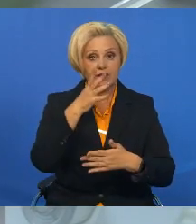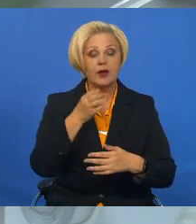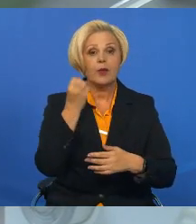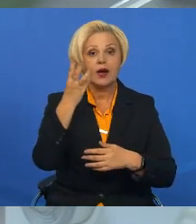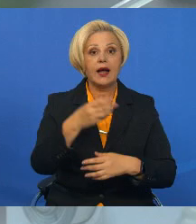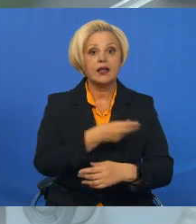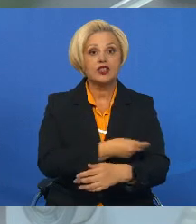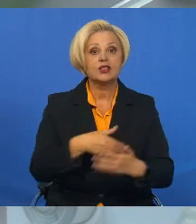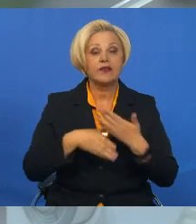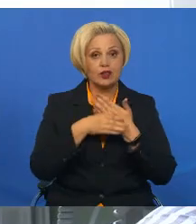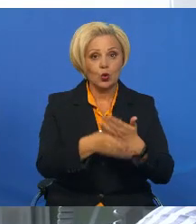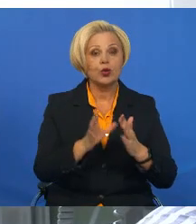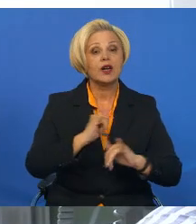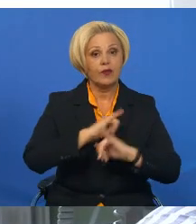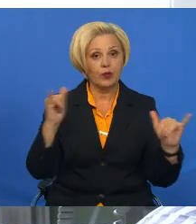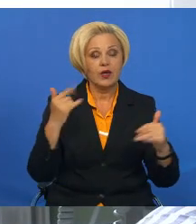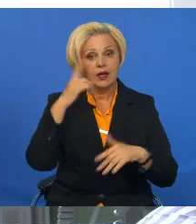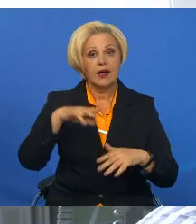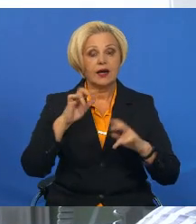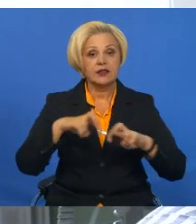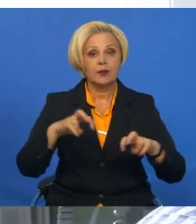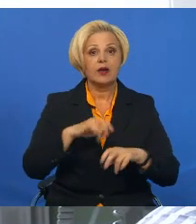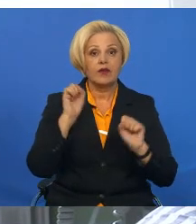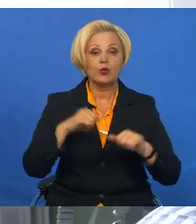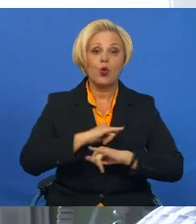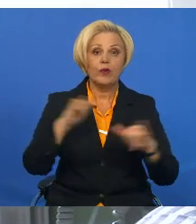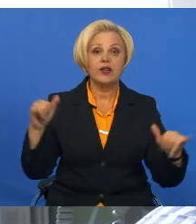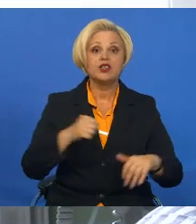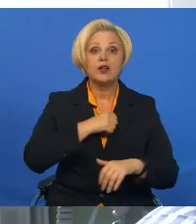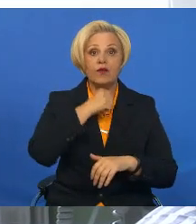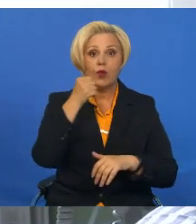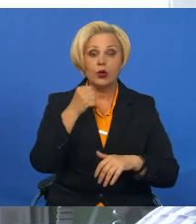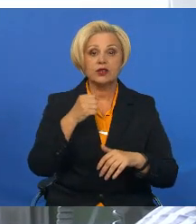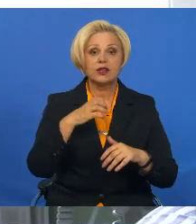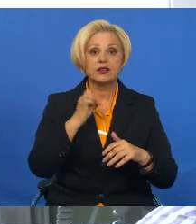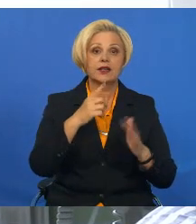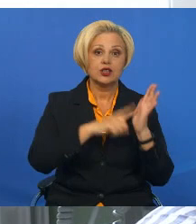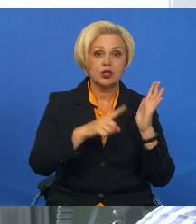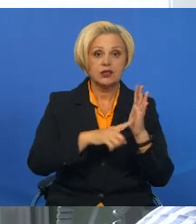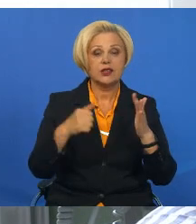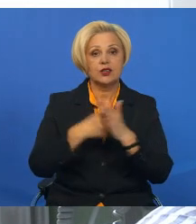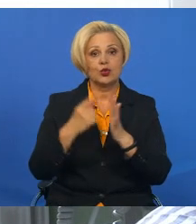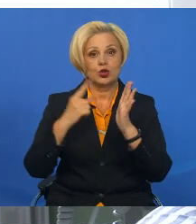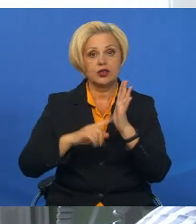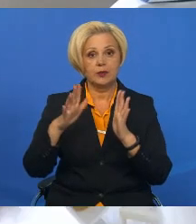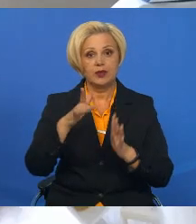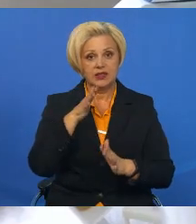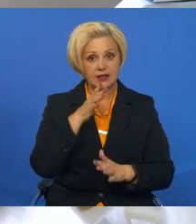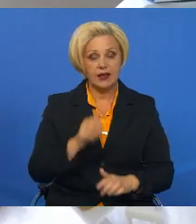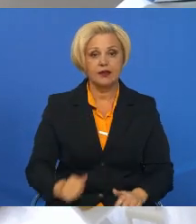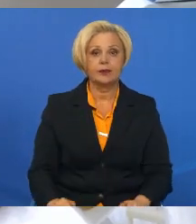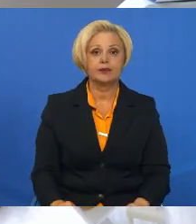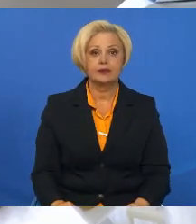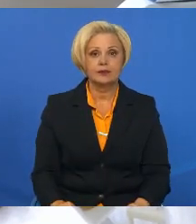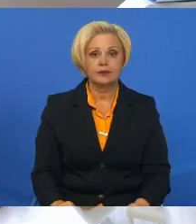доноров может увеличиться. Зараз в Украине разглядается махчимость повелишения максимального узросту для их с 60 до 65 годов.